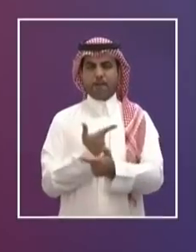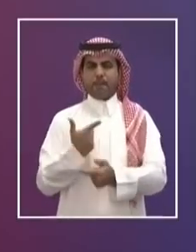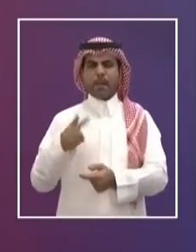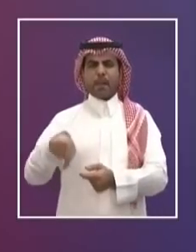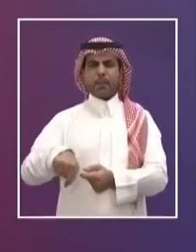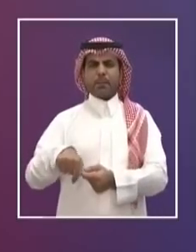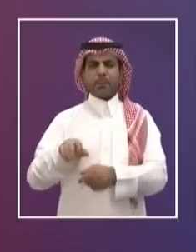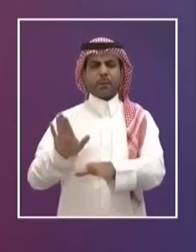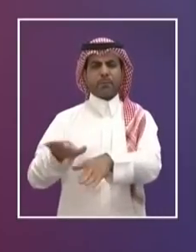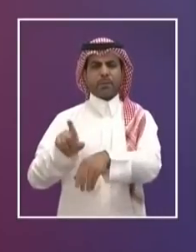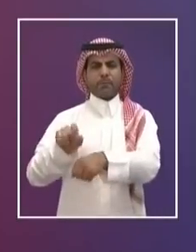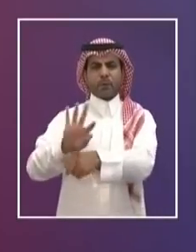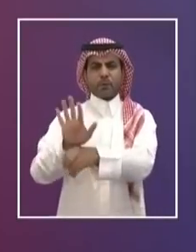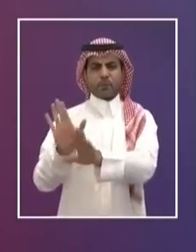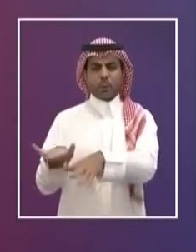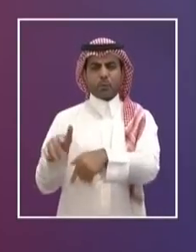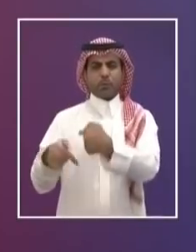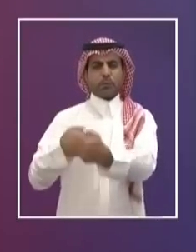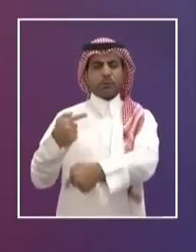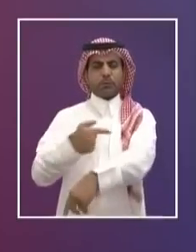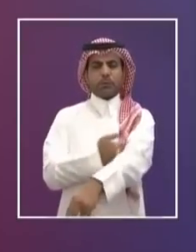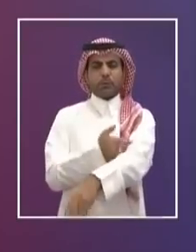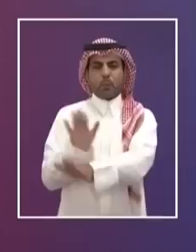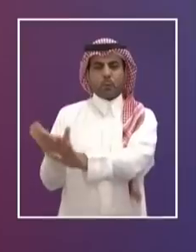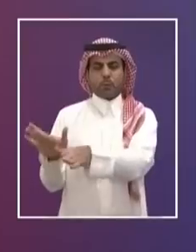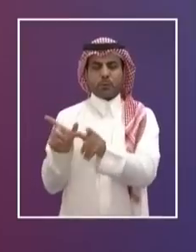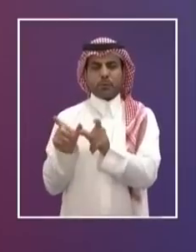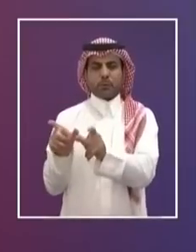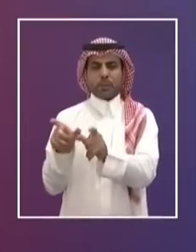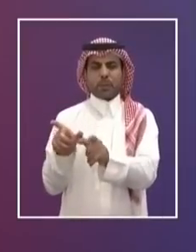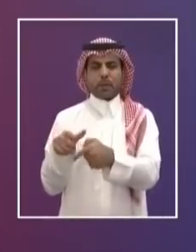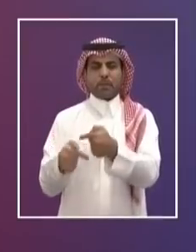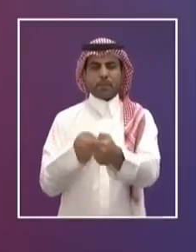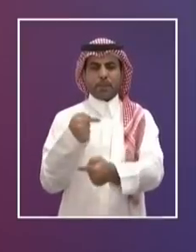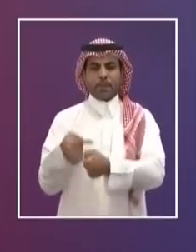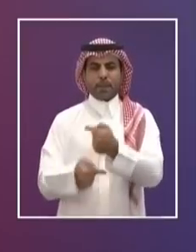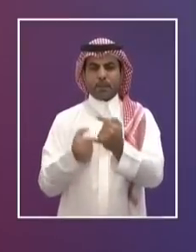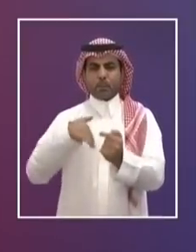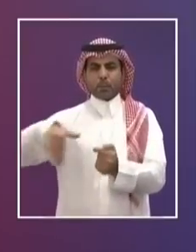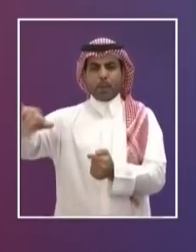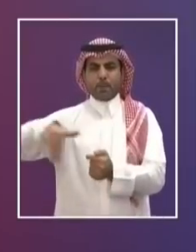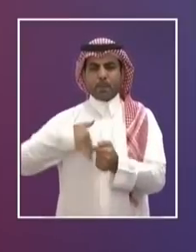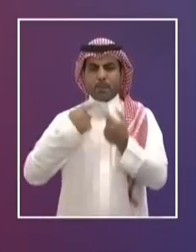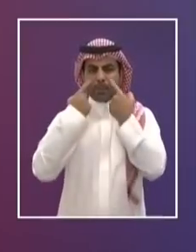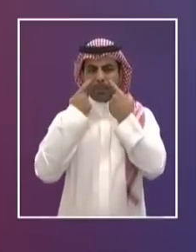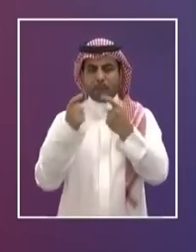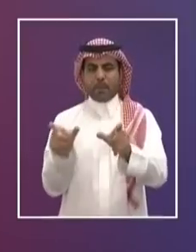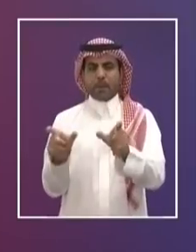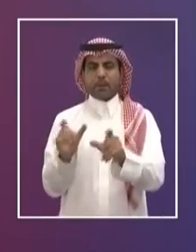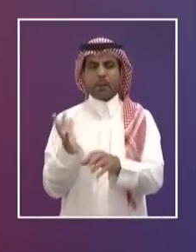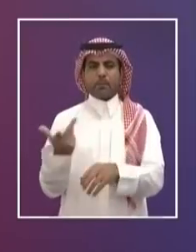الحالات النشطة التي لا تزال تتلقى الرعاية الصحية والمتابعات اللازمة لها